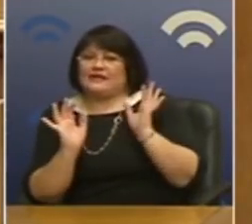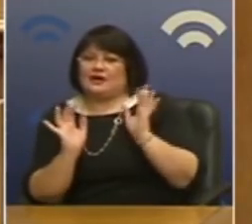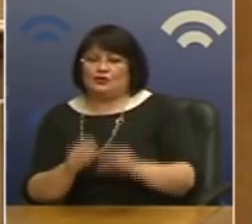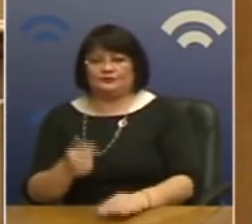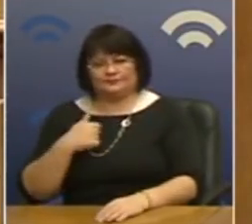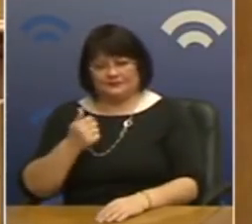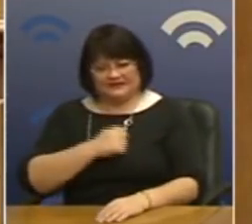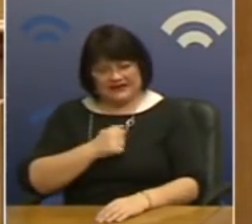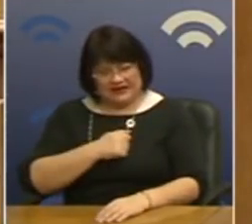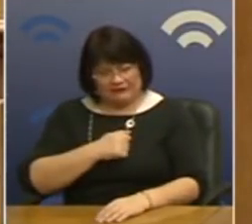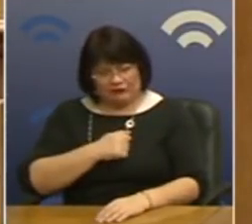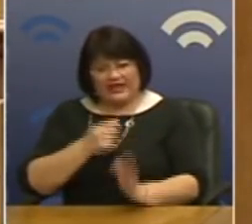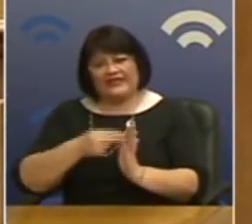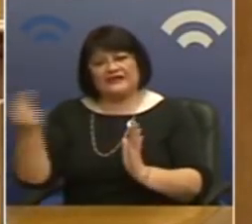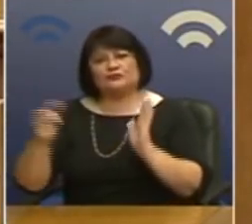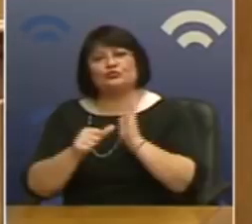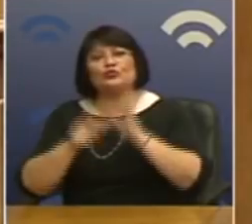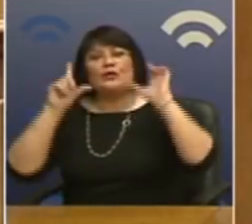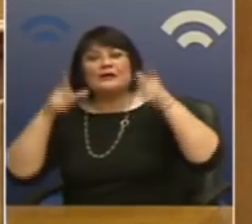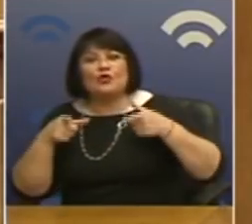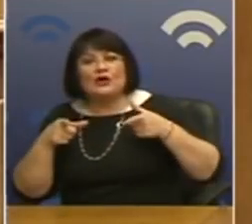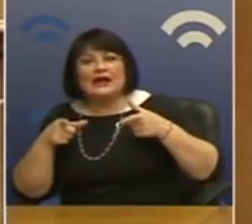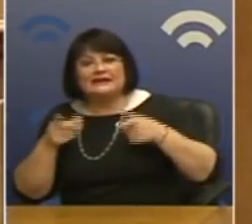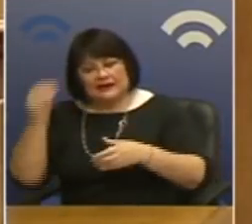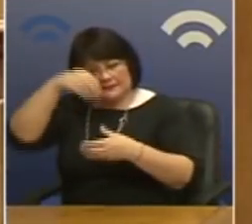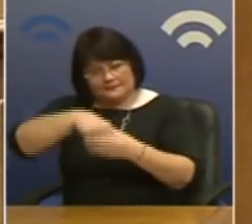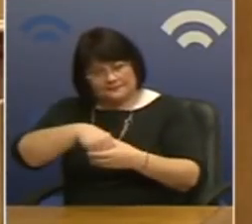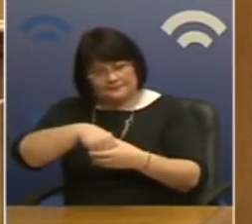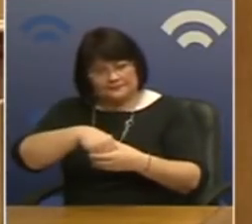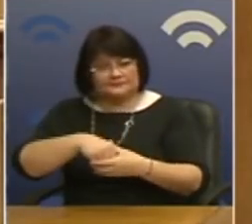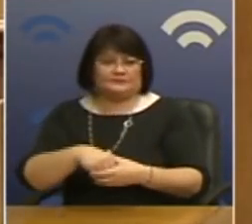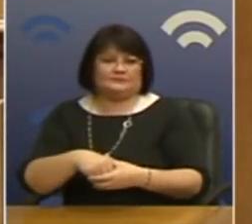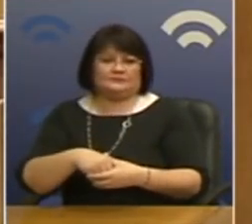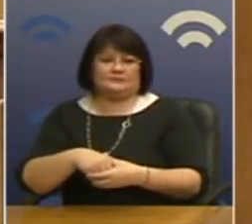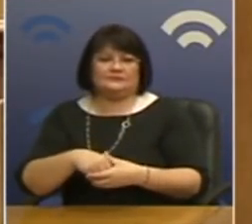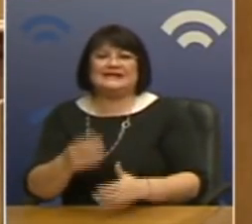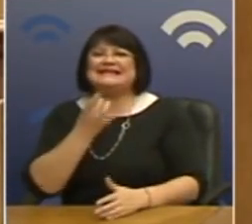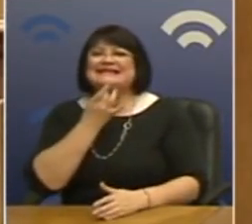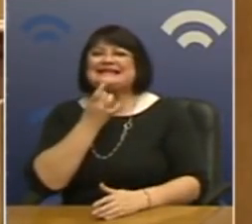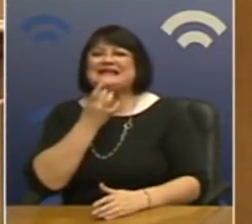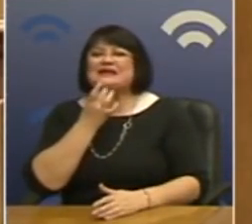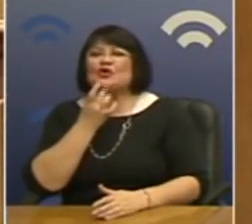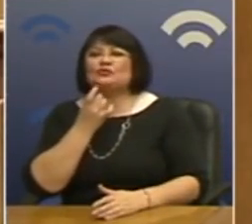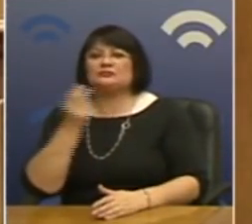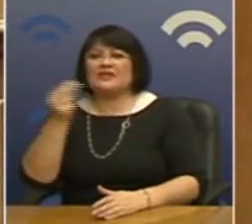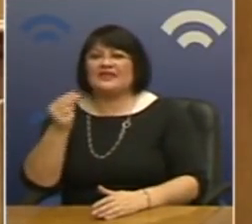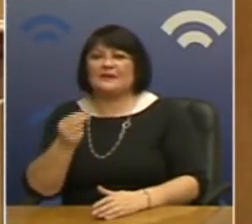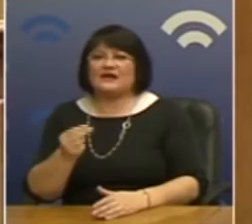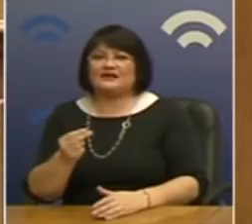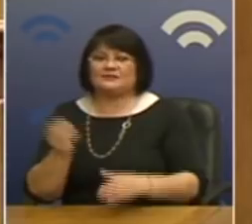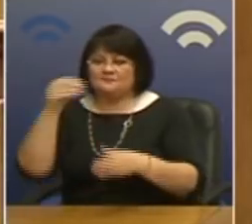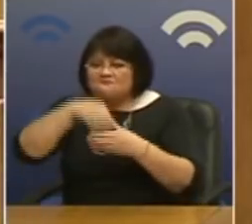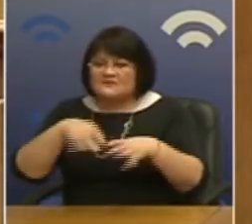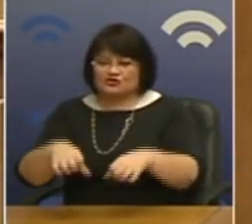γνώμη μας, ο θεσμός του Προέδρου της Δημοκρατίας συγκαταλέγεται έτσι και αλλιώς στο σκληρό πυρήνα της εξουσίας.